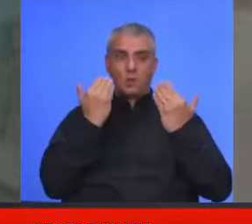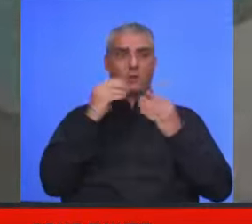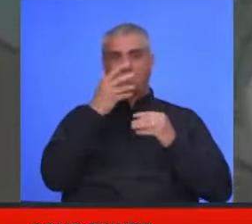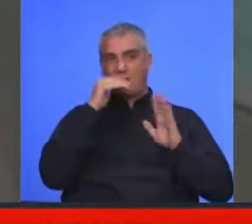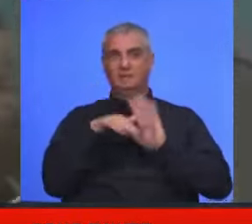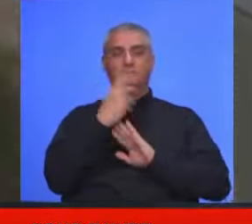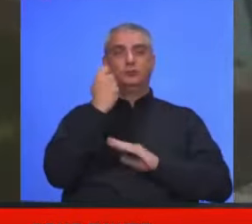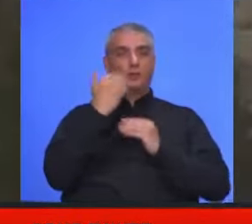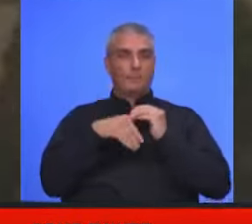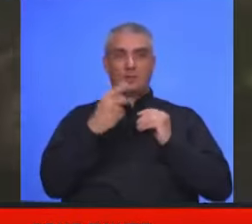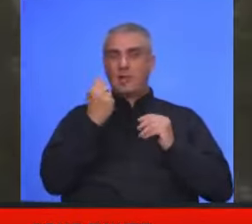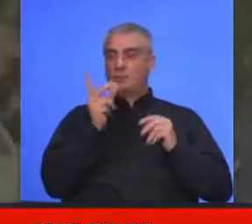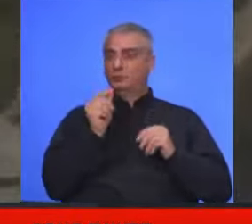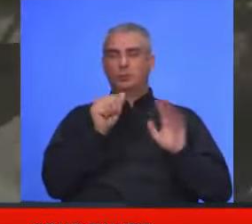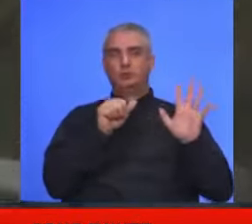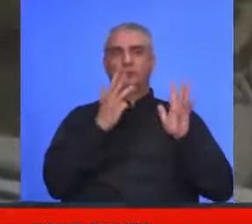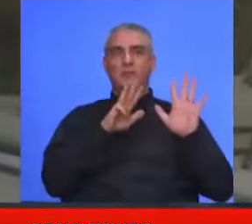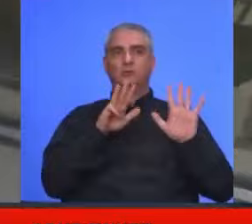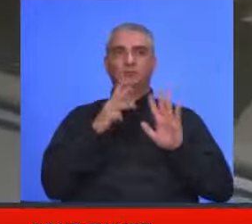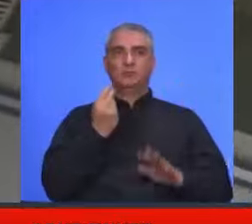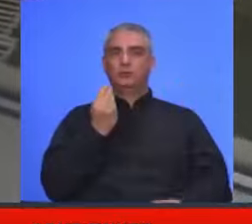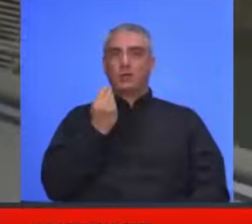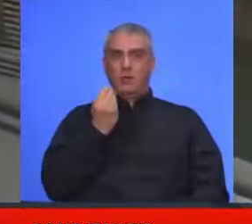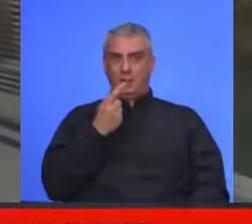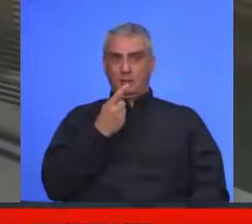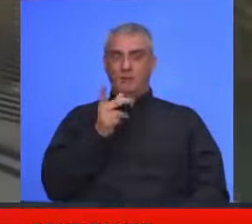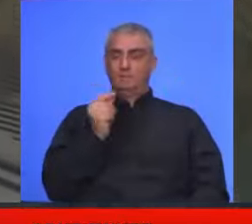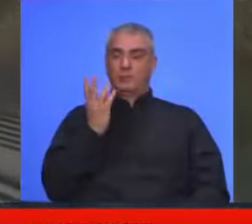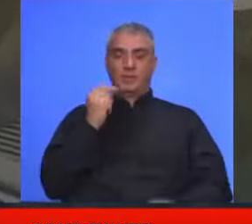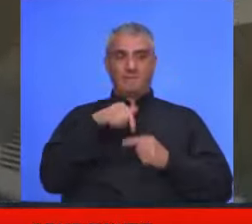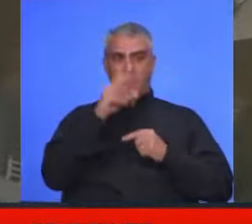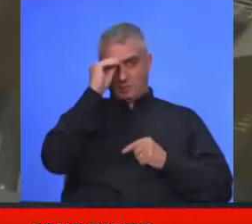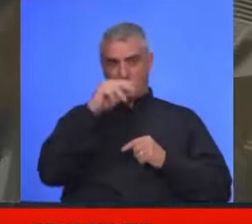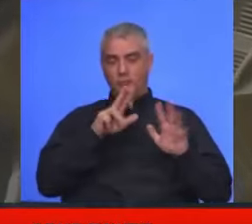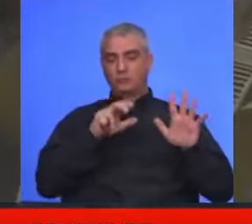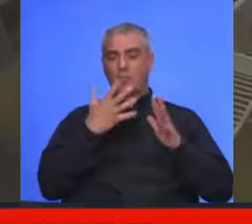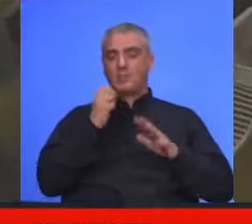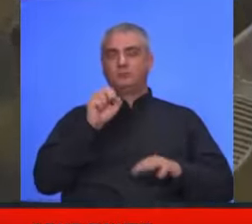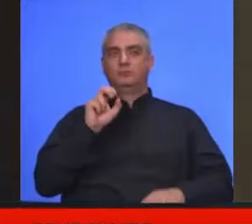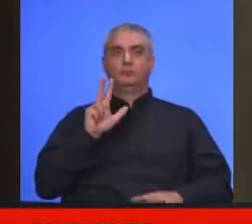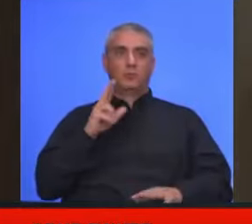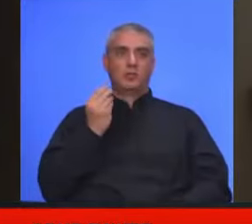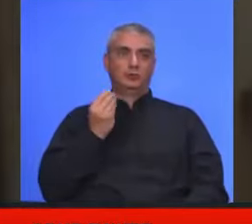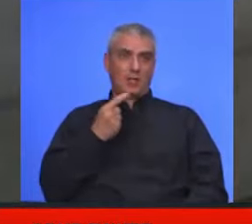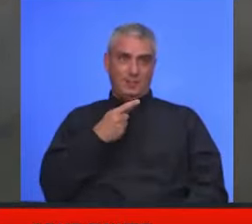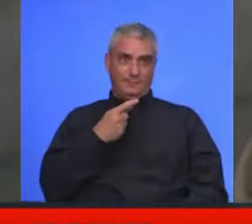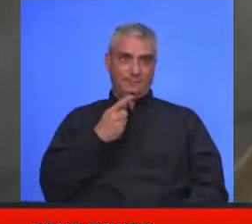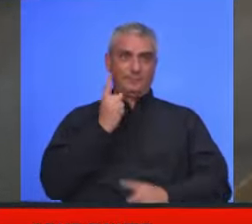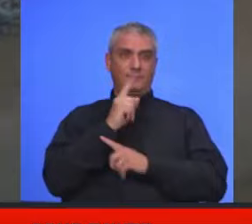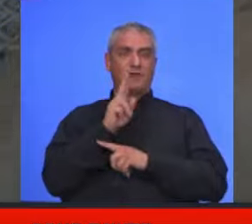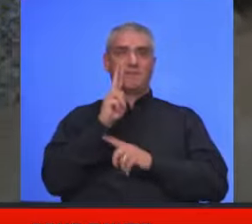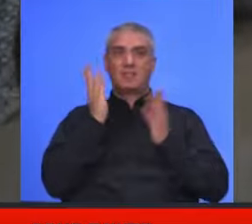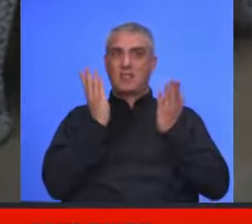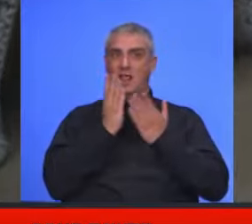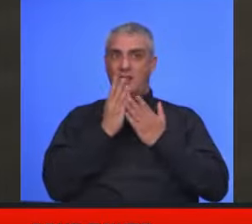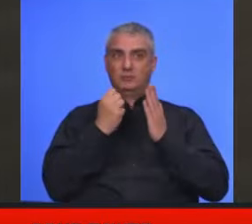בצאת השבת יעלה לזוג 699 שקלים. ולזוג פלוס ילד 858 שקלים. מלון ורט באילת,